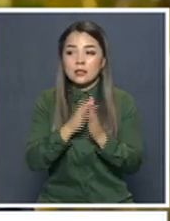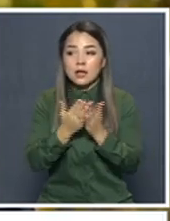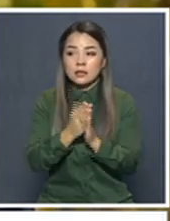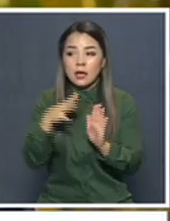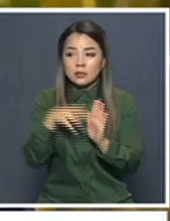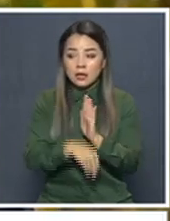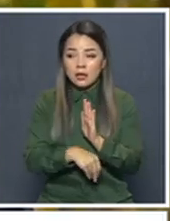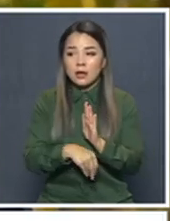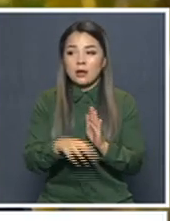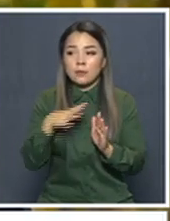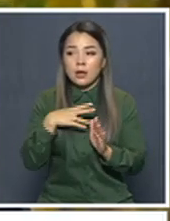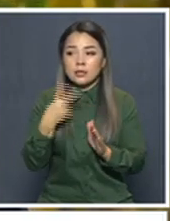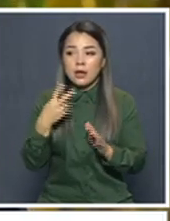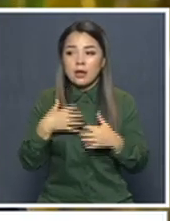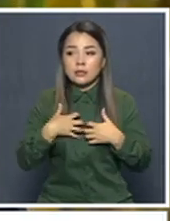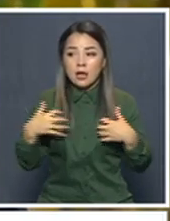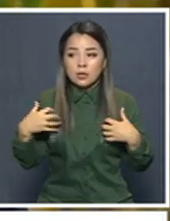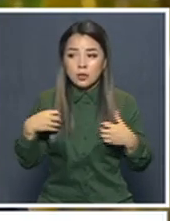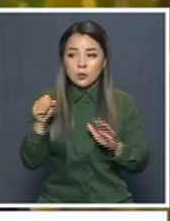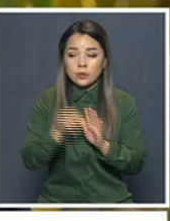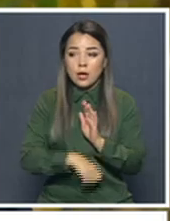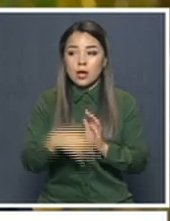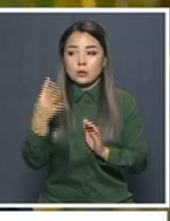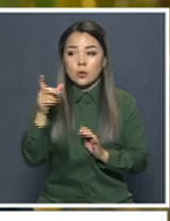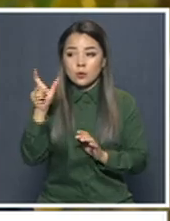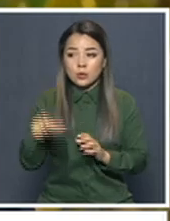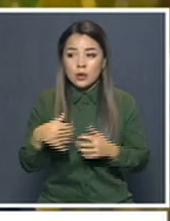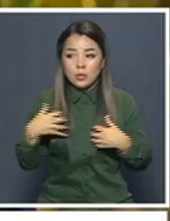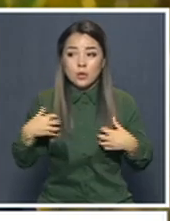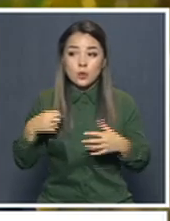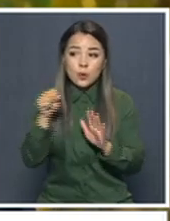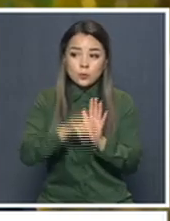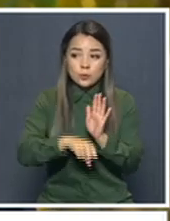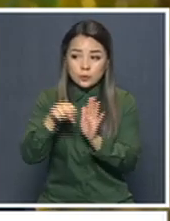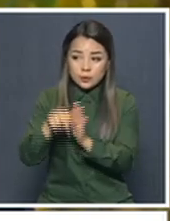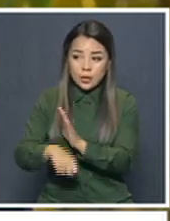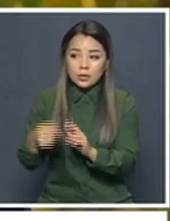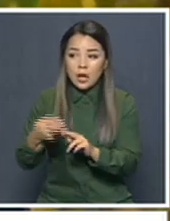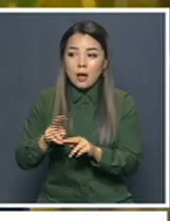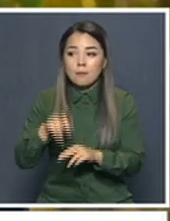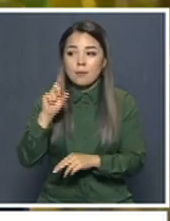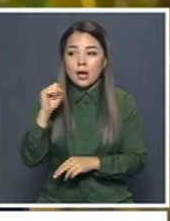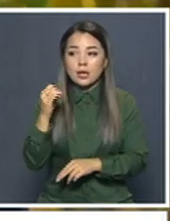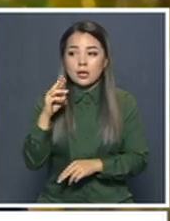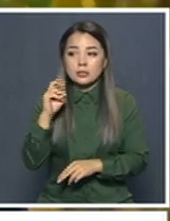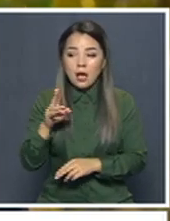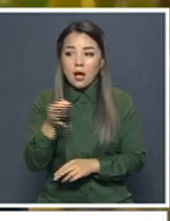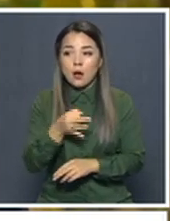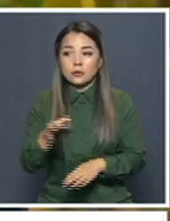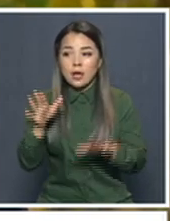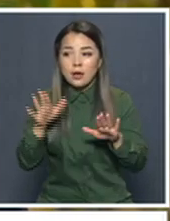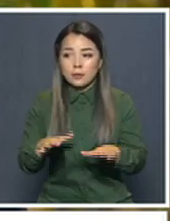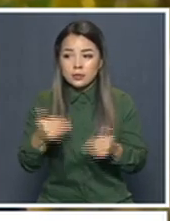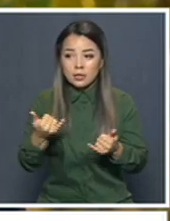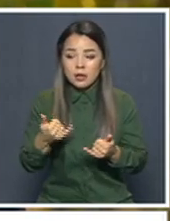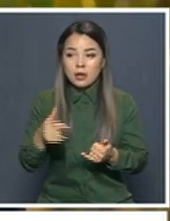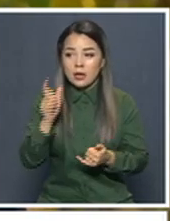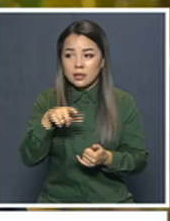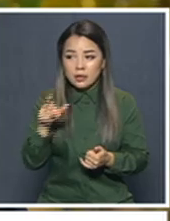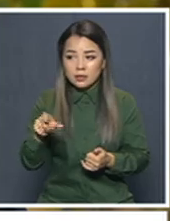қарақұйрық аңының екеуін атқан төрт аңшы біздің мынау Байзақ ауданының Түймеген тауының